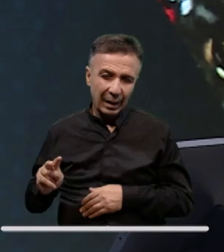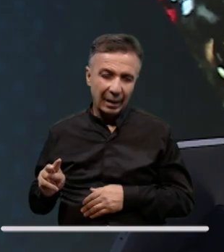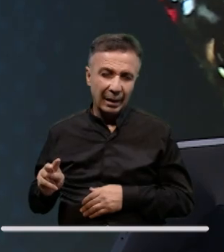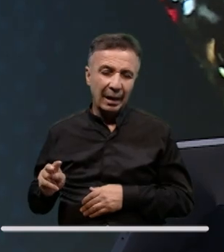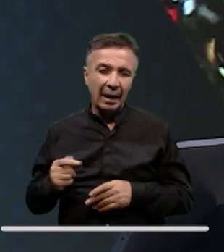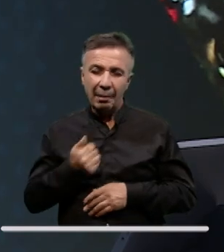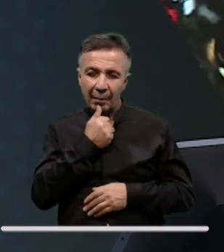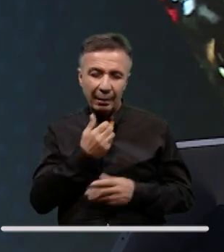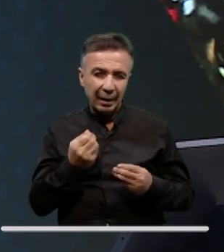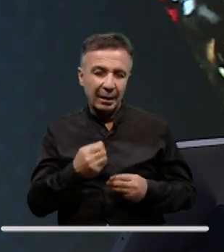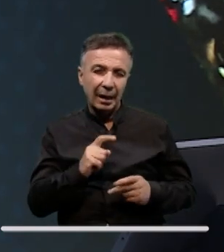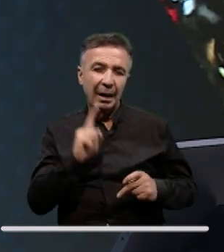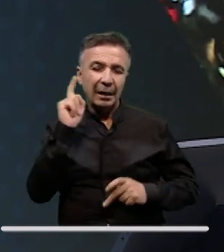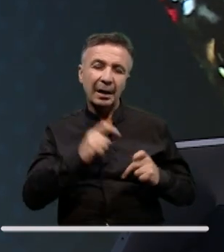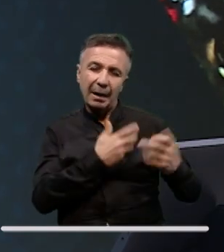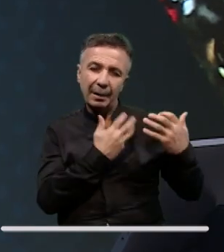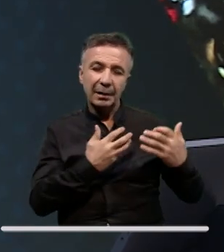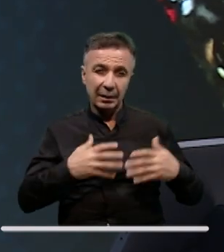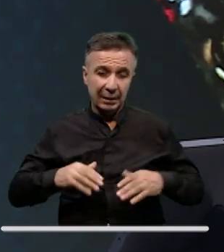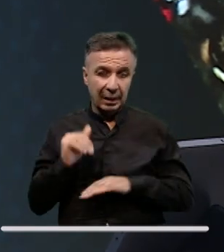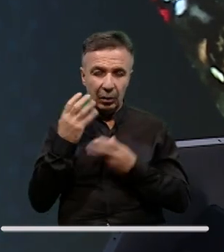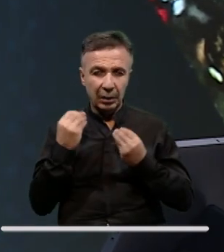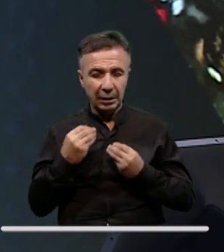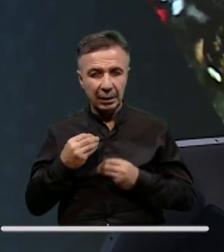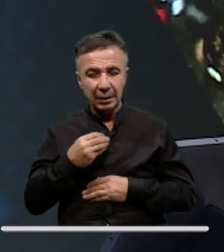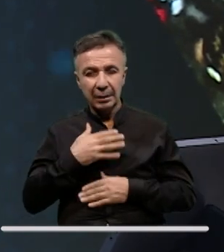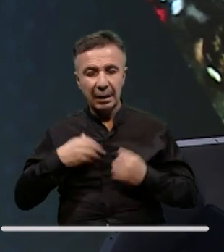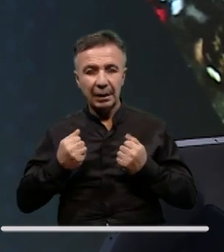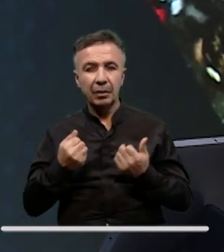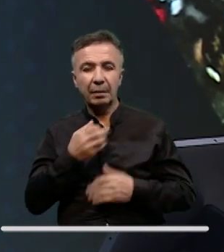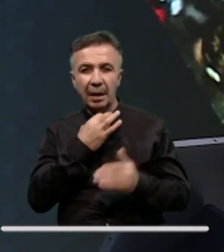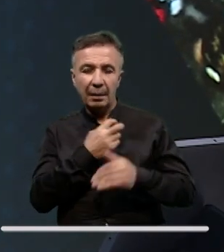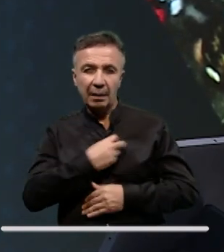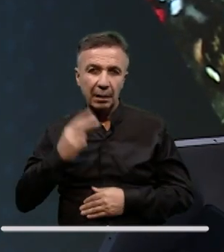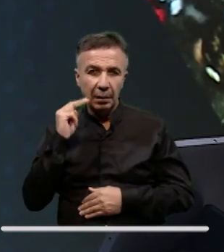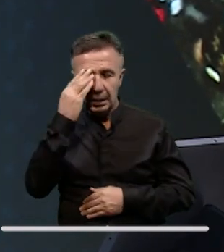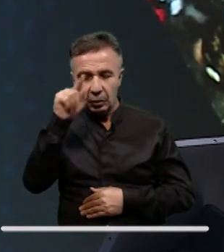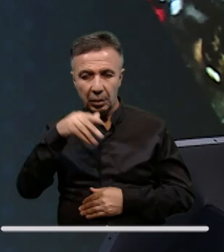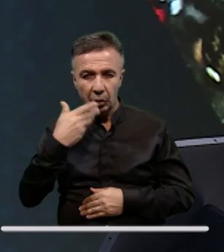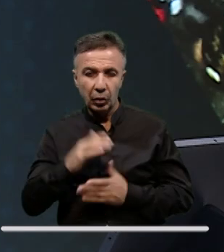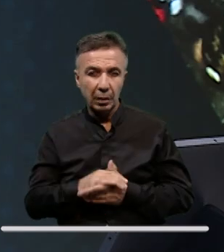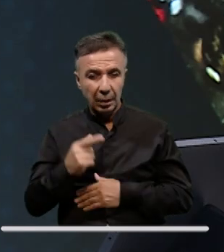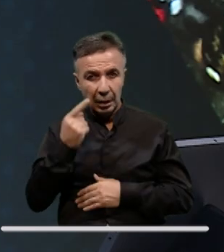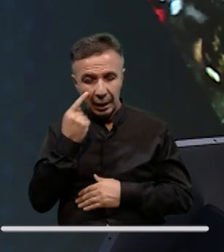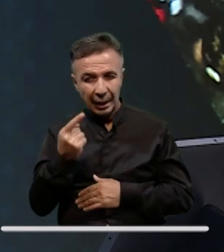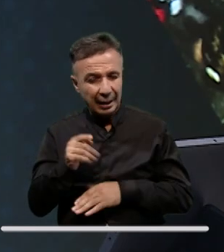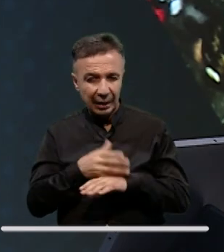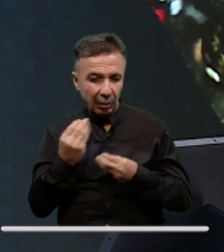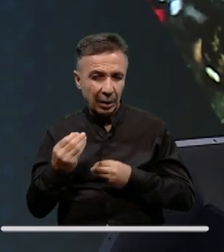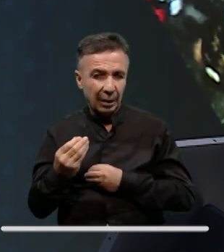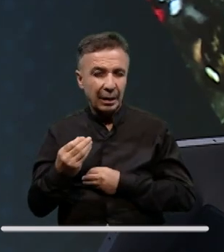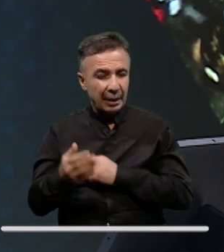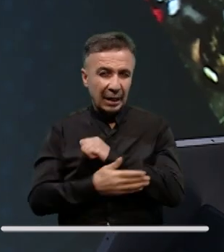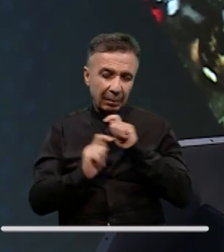diliyoruz hayatta olanlara da sağlık afiyet niyaz ediyoruz Efendimiz aleyhissalatu vesselam buyurdular ki hayra vesile olan hayrı yapan